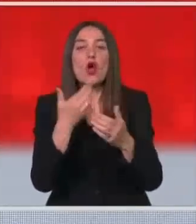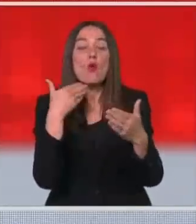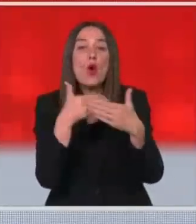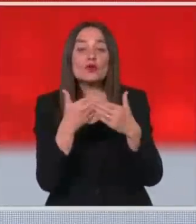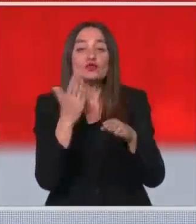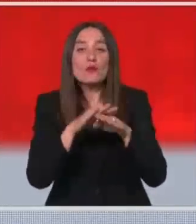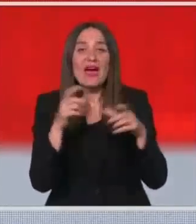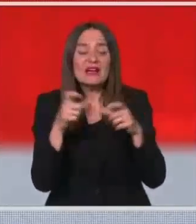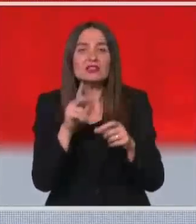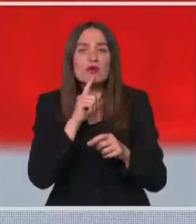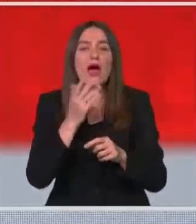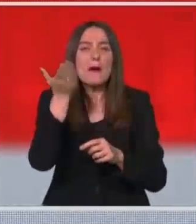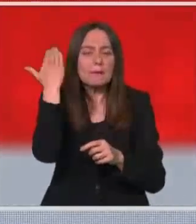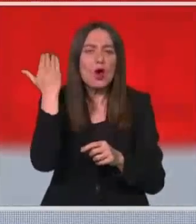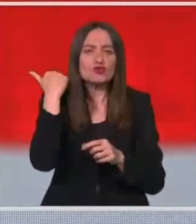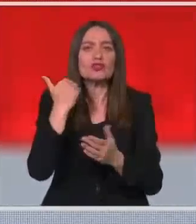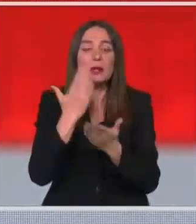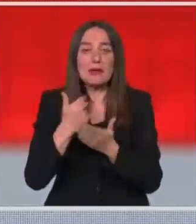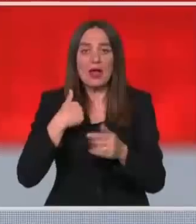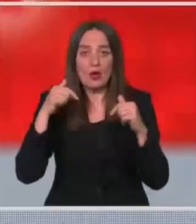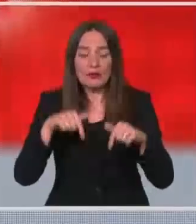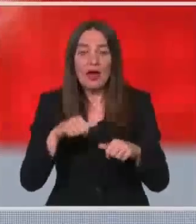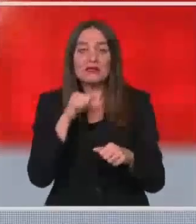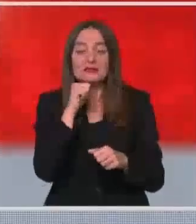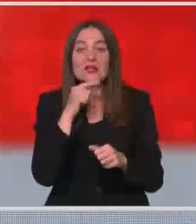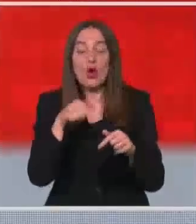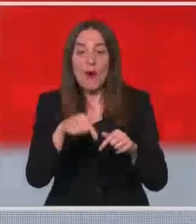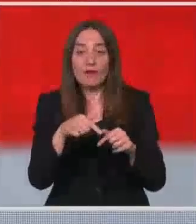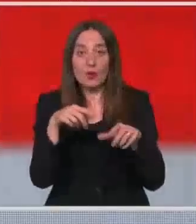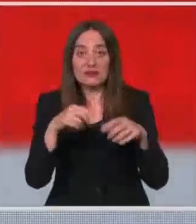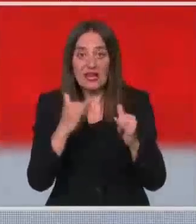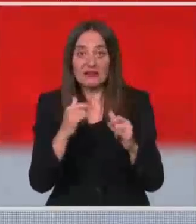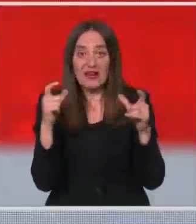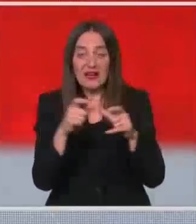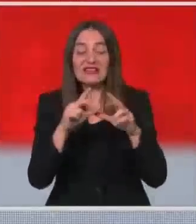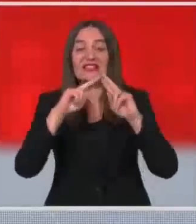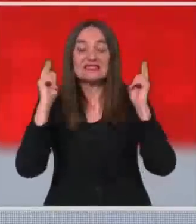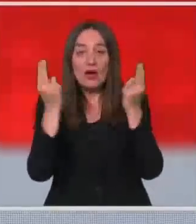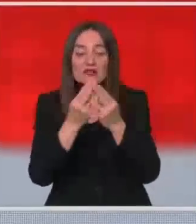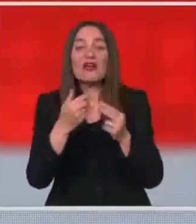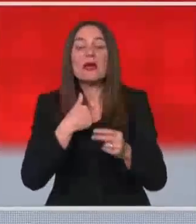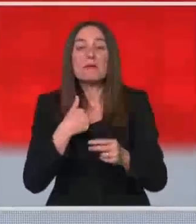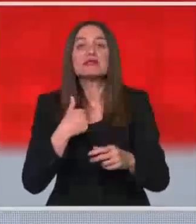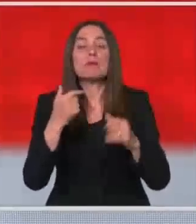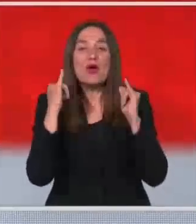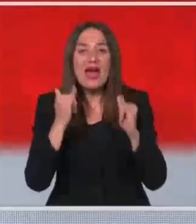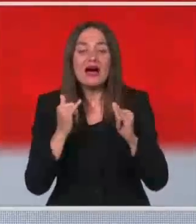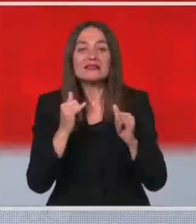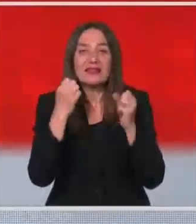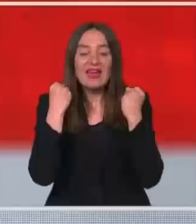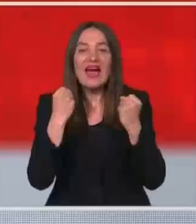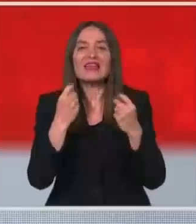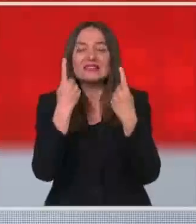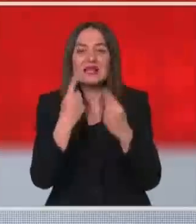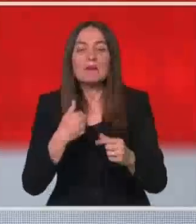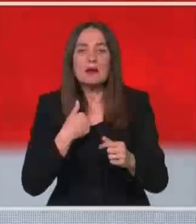na krize koje su bile u nekoj prošlosti kod nas i u odnosu na ovu krizu, u odnosu na ceo svet, jaki smo, stabilni, ja sam